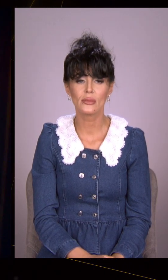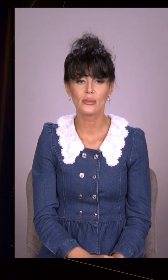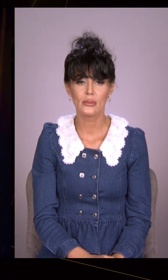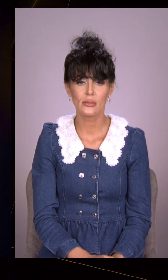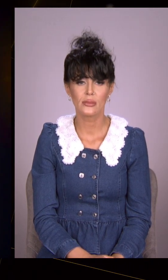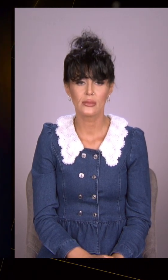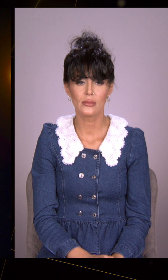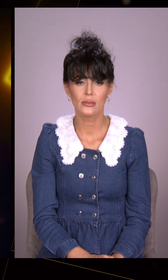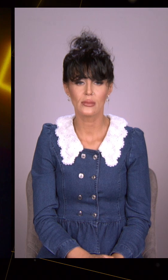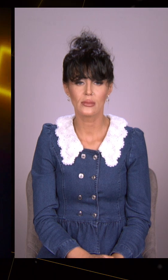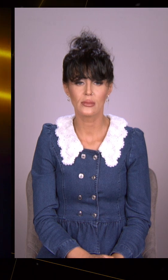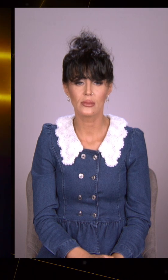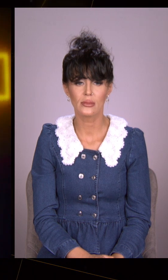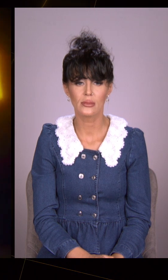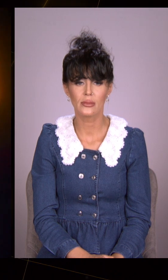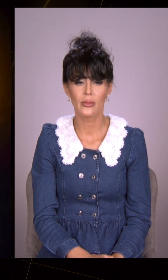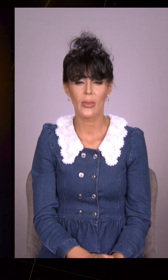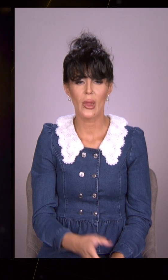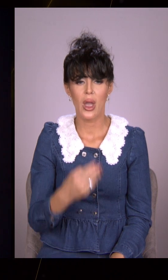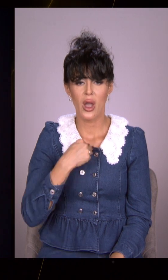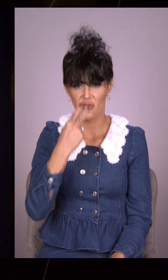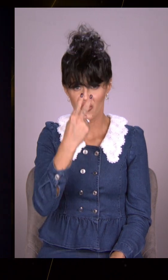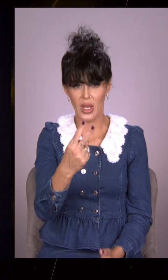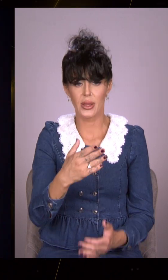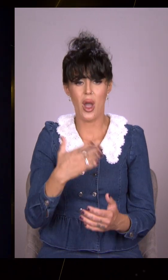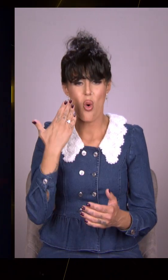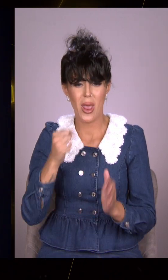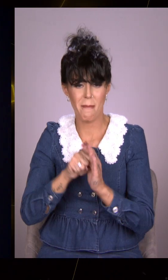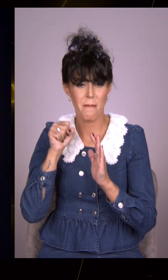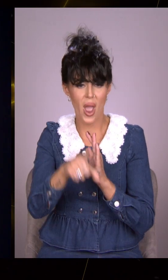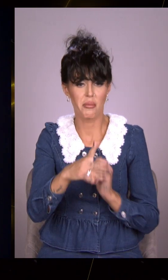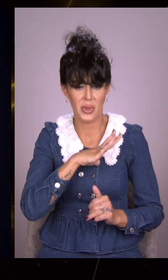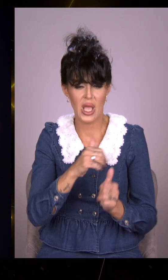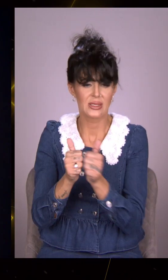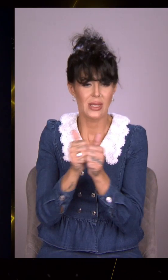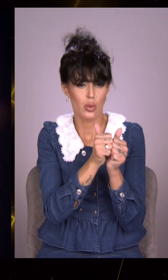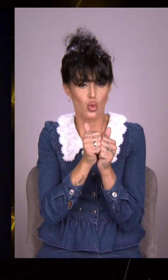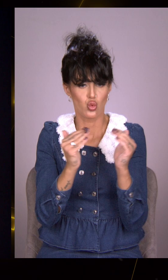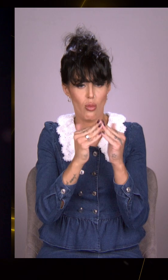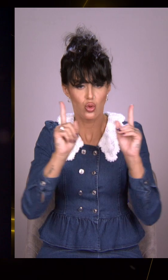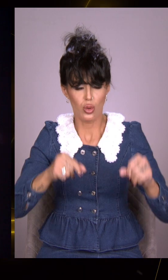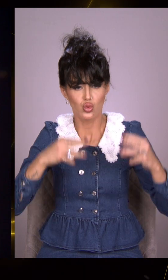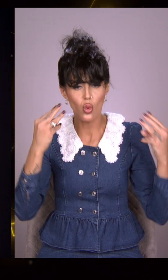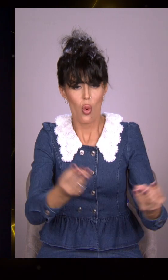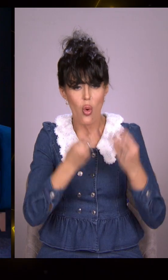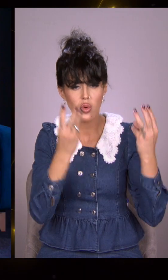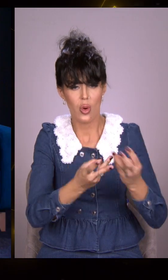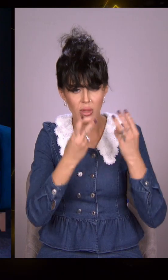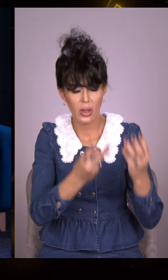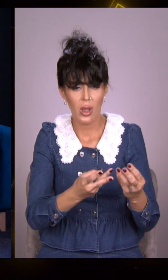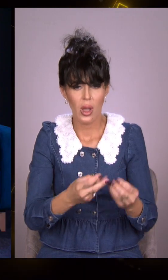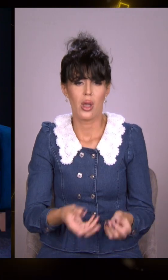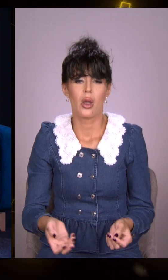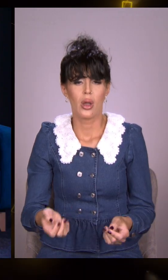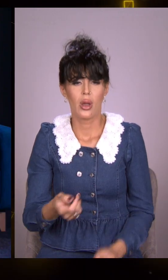ми побачили, що сусідні будівлі горять. І братов друг каже з нами був, нас не